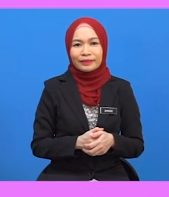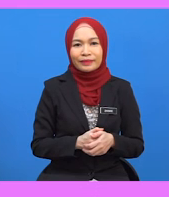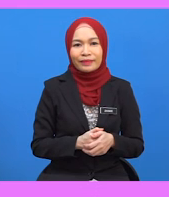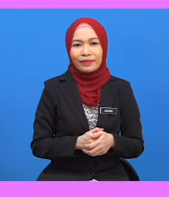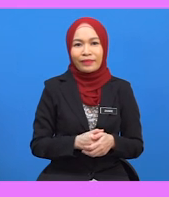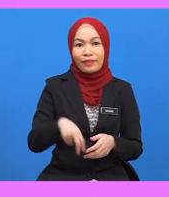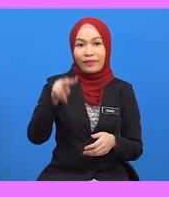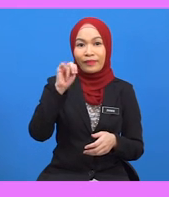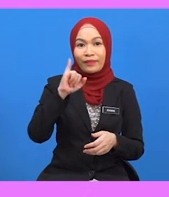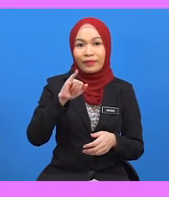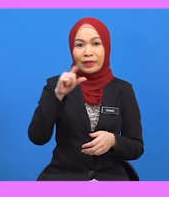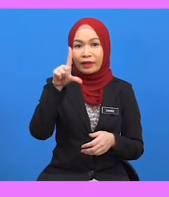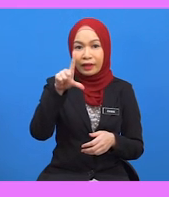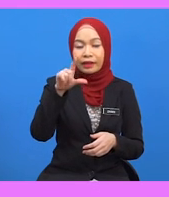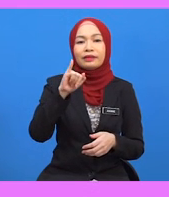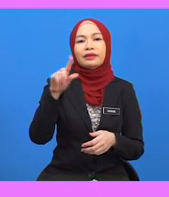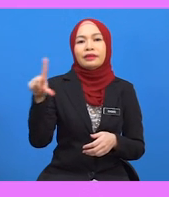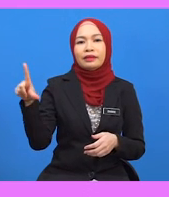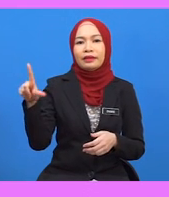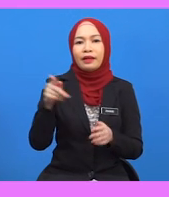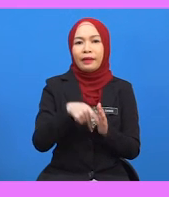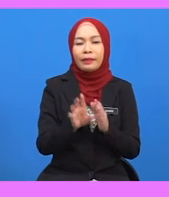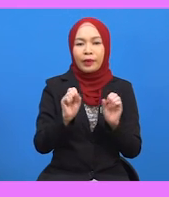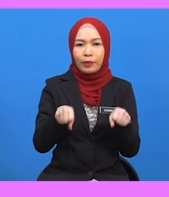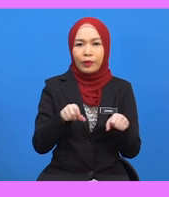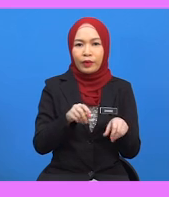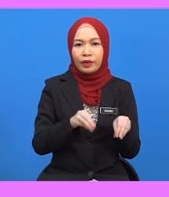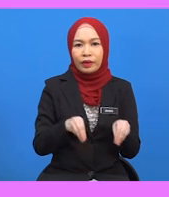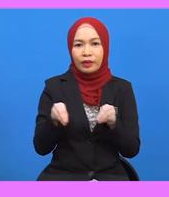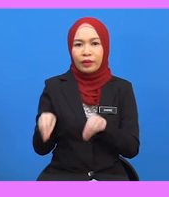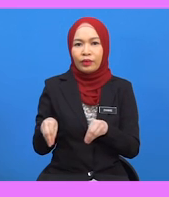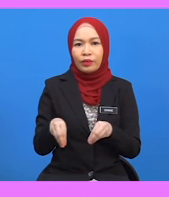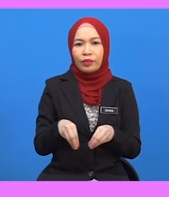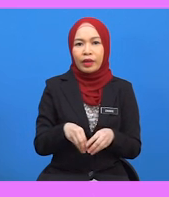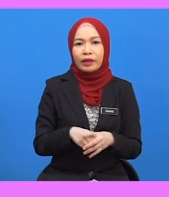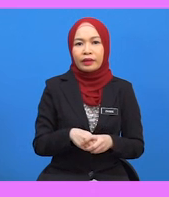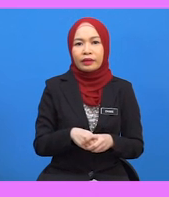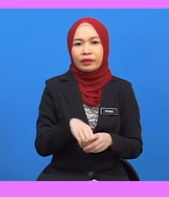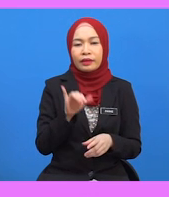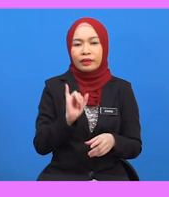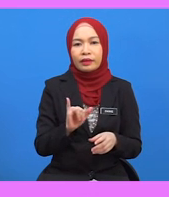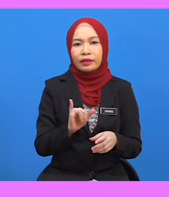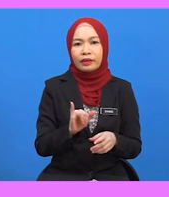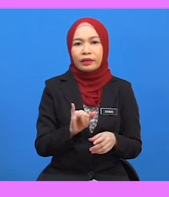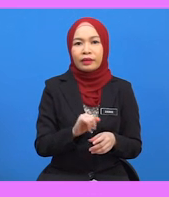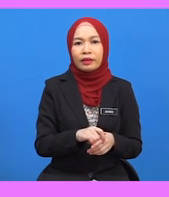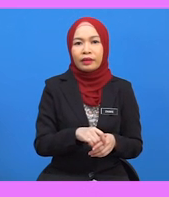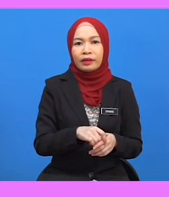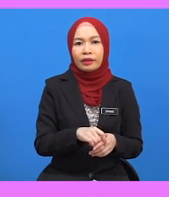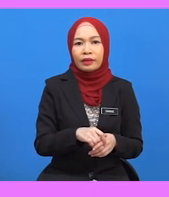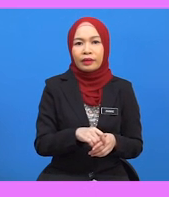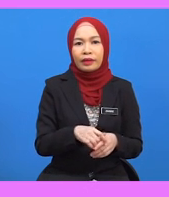N ialah pemboleh ubah yang mewakili bilangan item dalam senarai L.